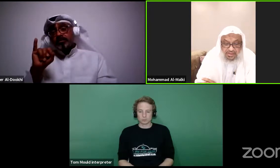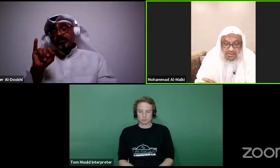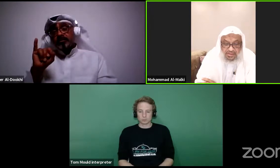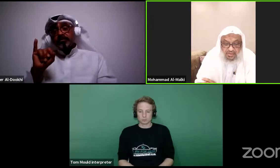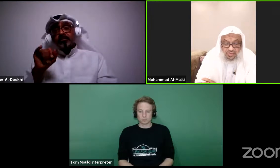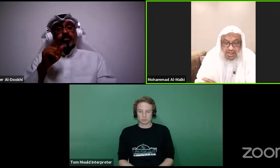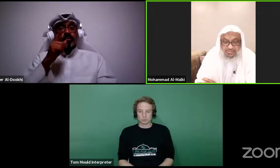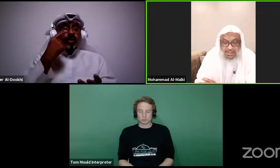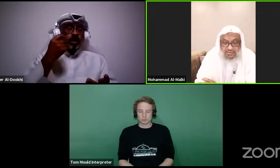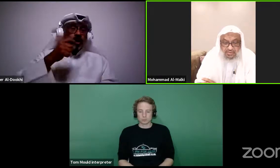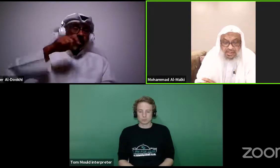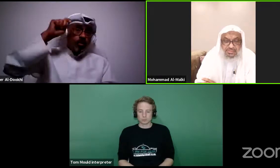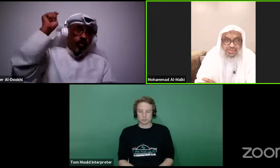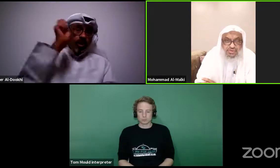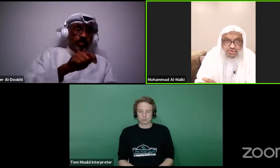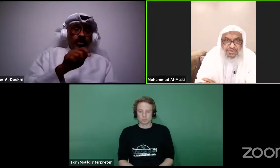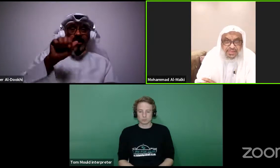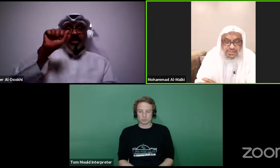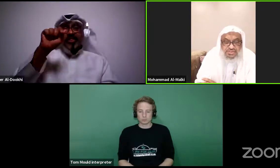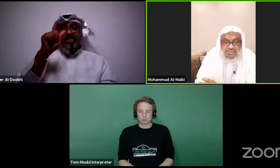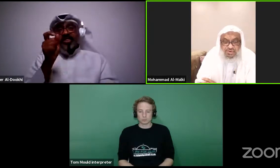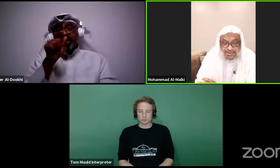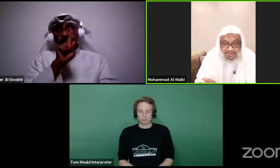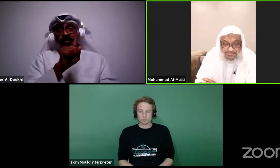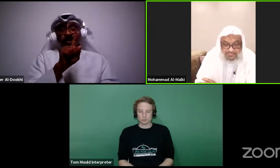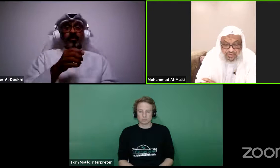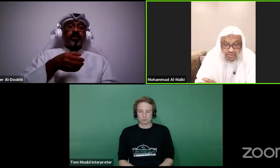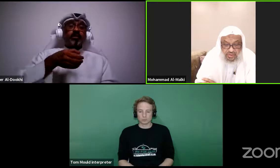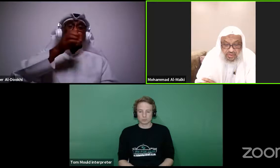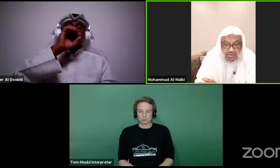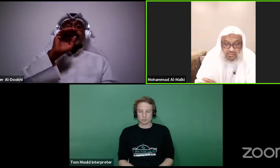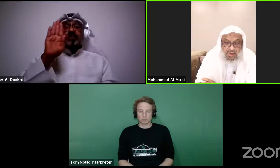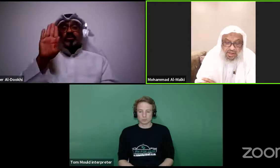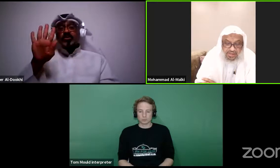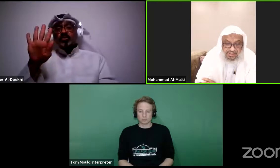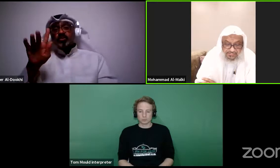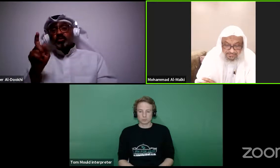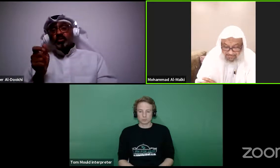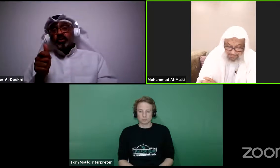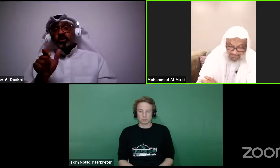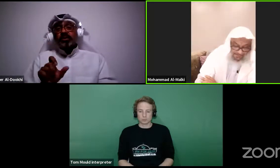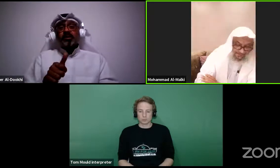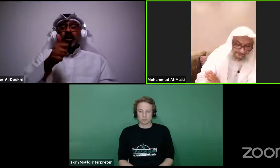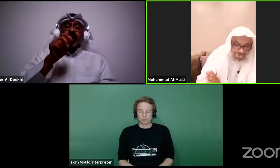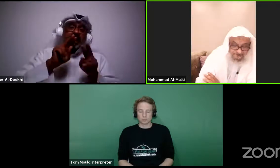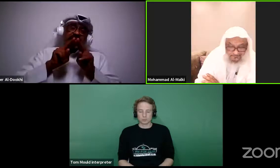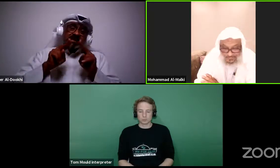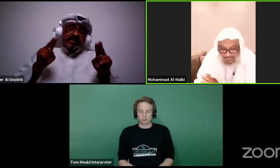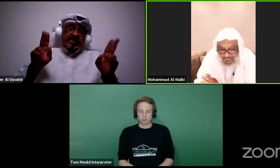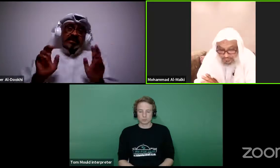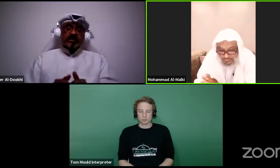وللمضروب ضربا، وللمشروب شربا، وهكذا.